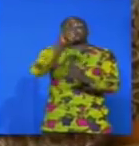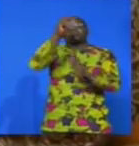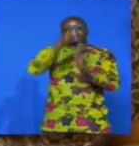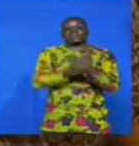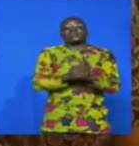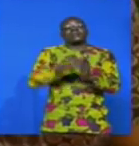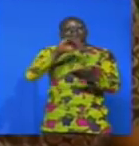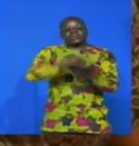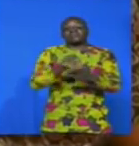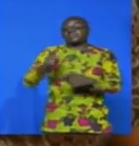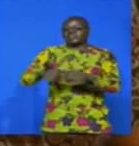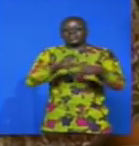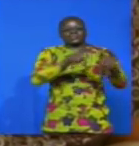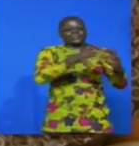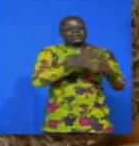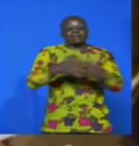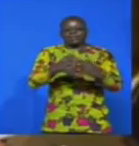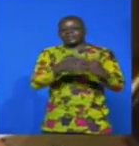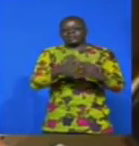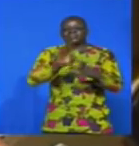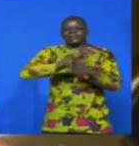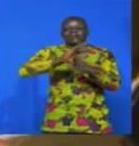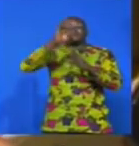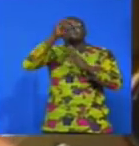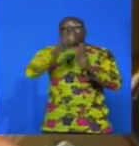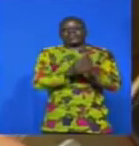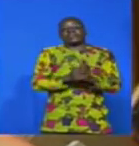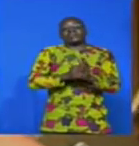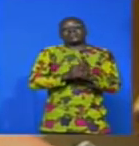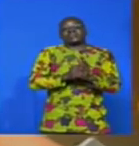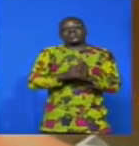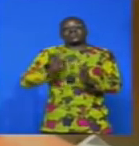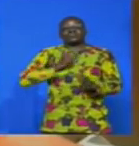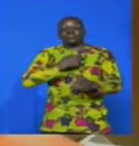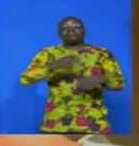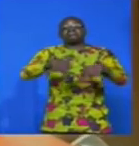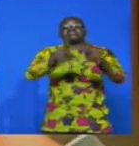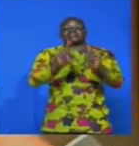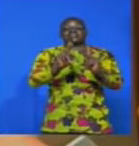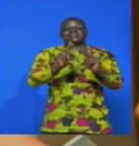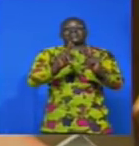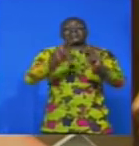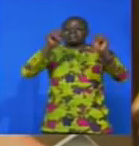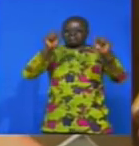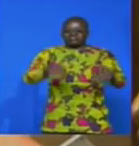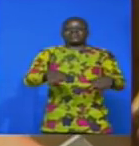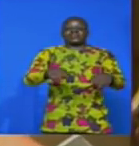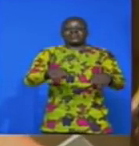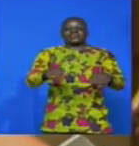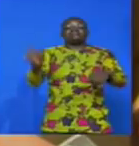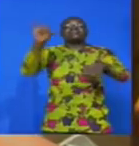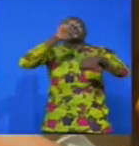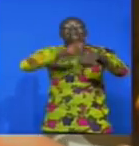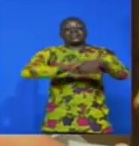ces différents appareils. La formation nous permettra de pouvoir installer en un